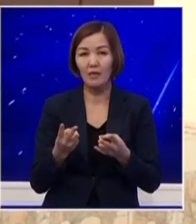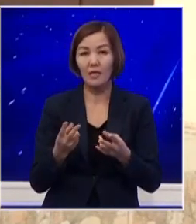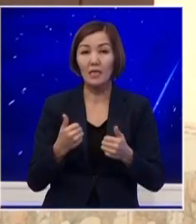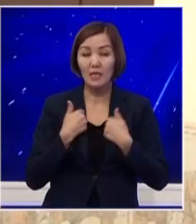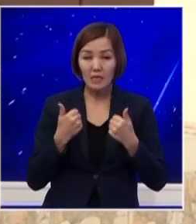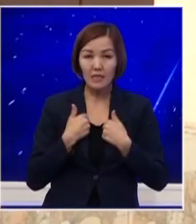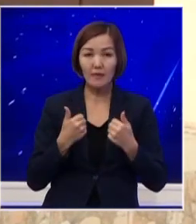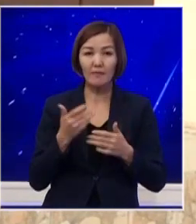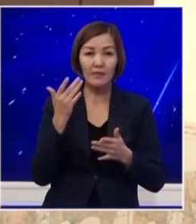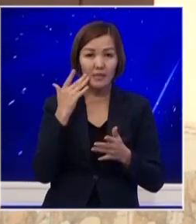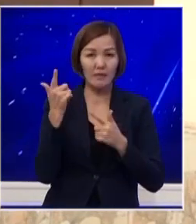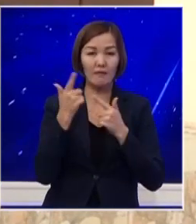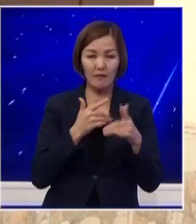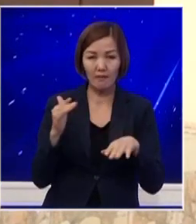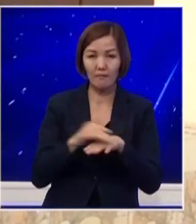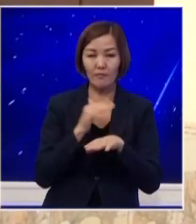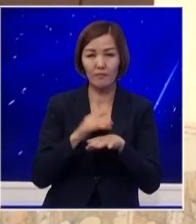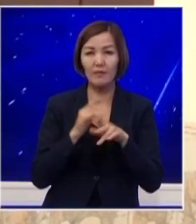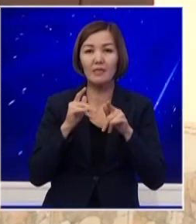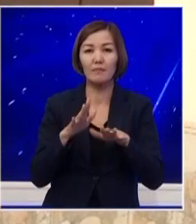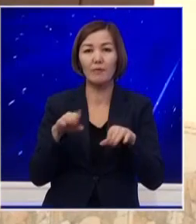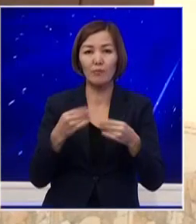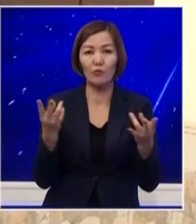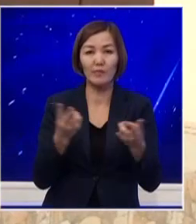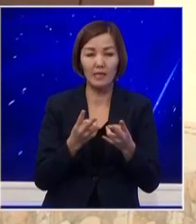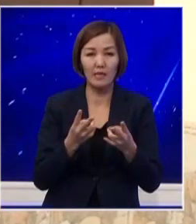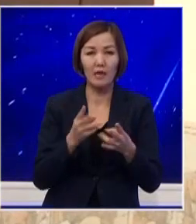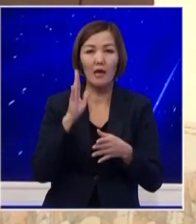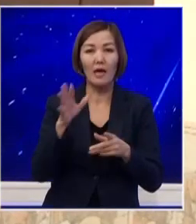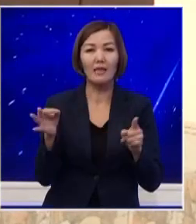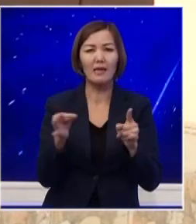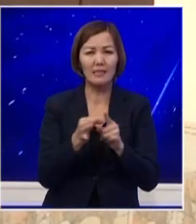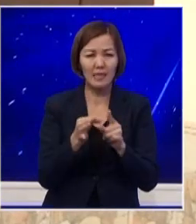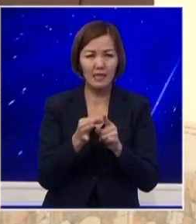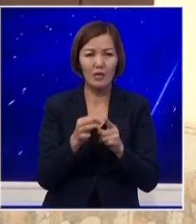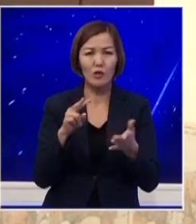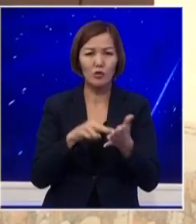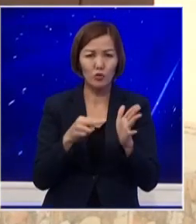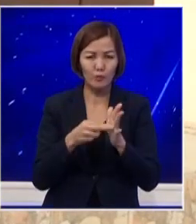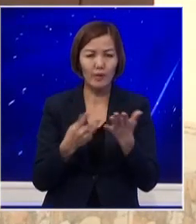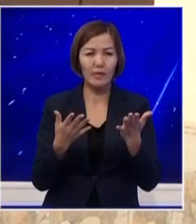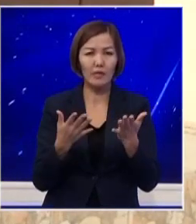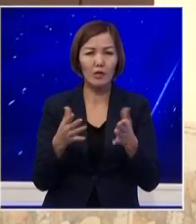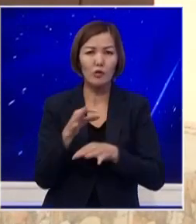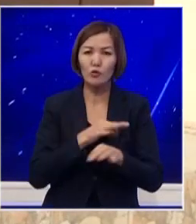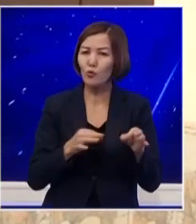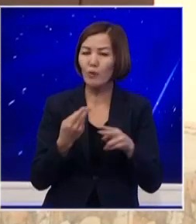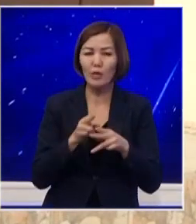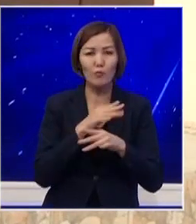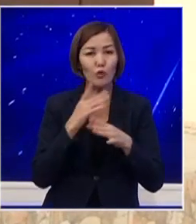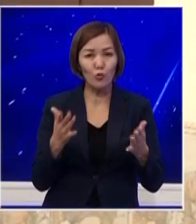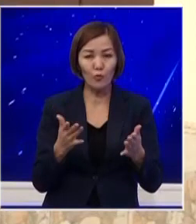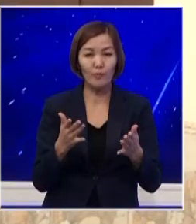келгенше. Әрдайым жақсылық іспен. Алдымызға қойылған мақсаттар, жоспарларым, жобаларым өте